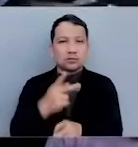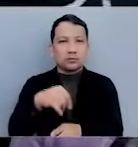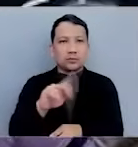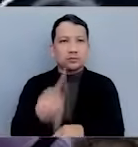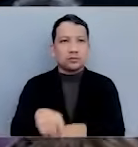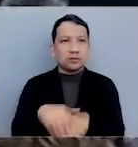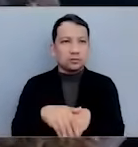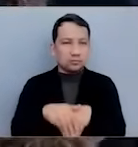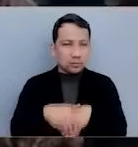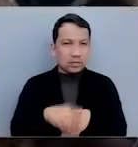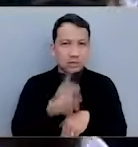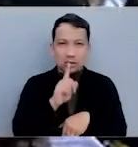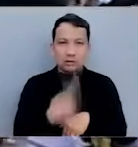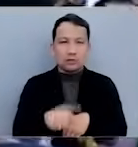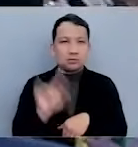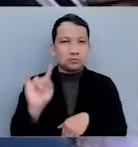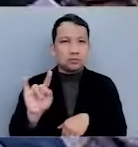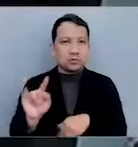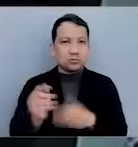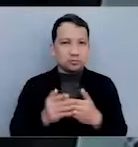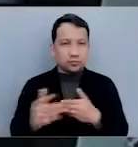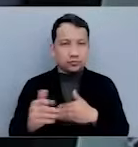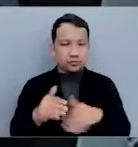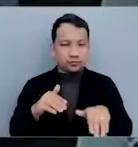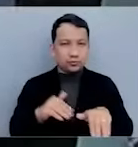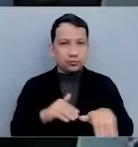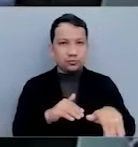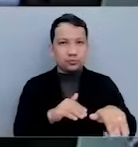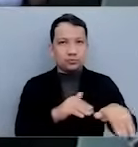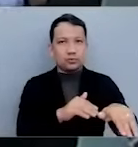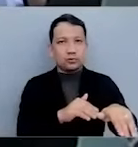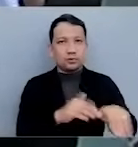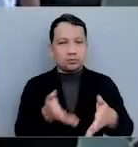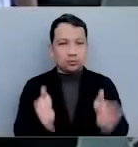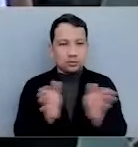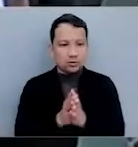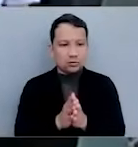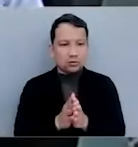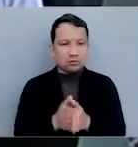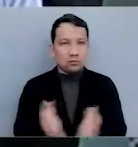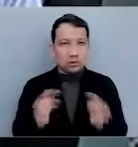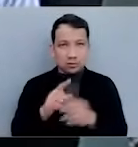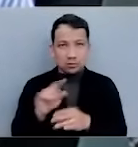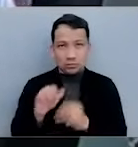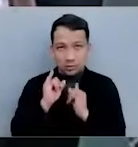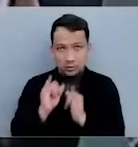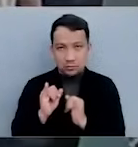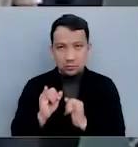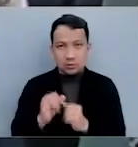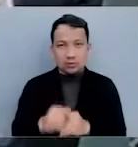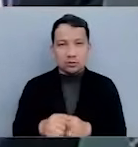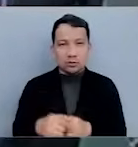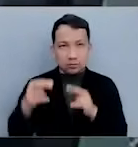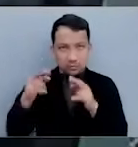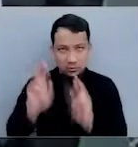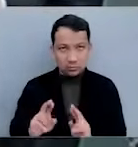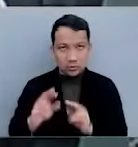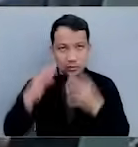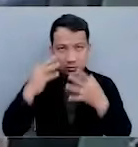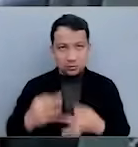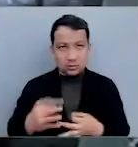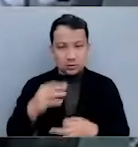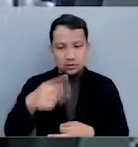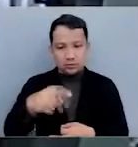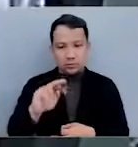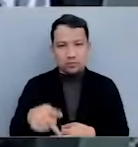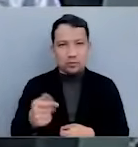tumanggi siyang humarap sa media. Pero habang inililibing si Jemboy, pumayag siya na eksklusibo naming makausap. Ginagalang niya raw ang desisyon ng PNP